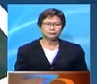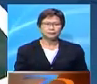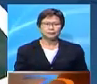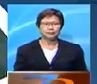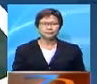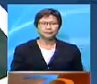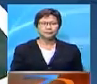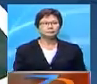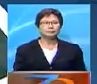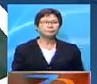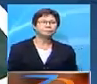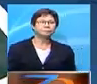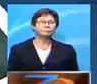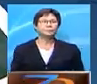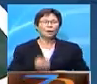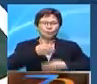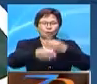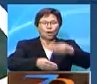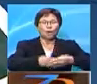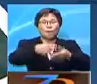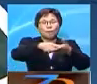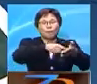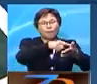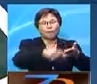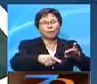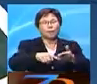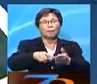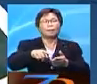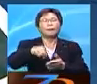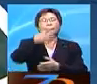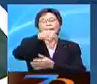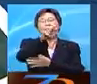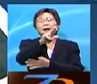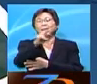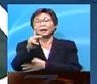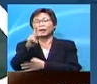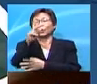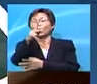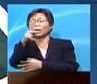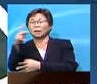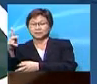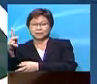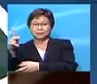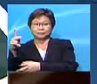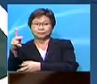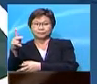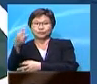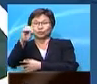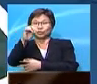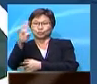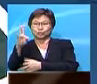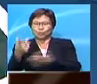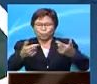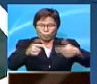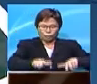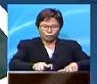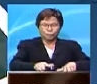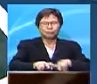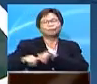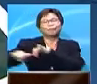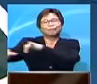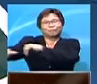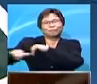petang sementara itu proses pengundian bagi pilihan Raya kecil Kuala kangsar p067 ter berlangsung